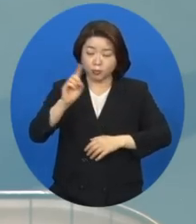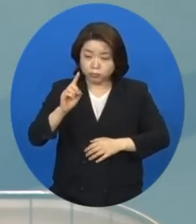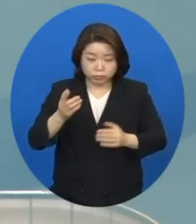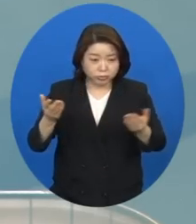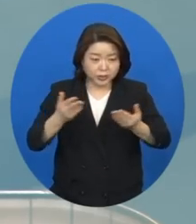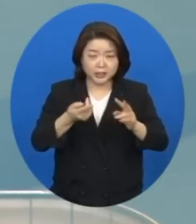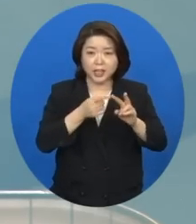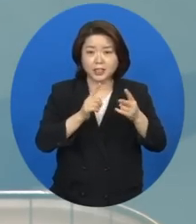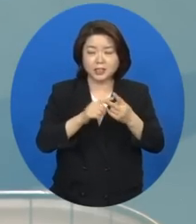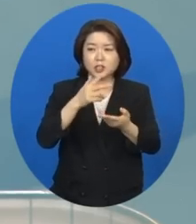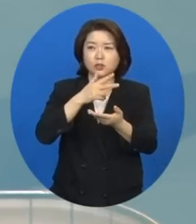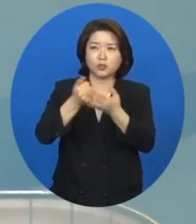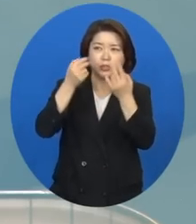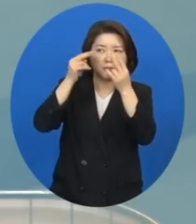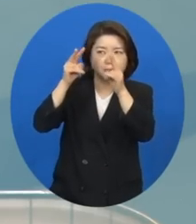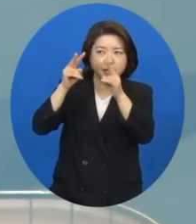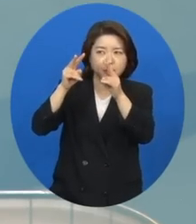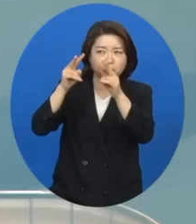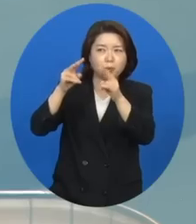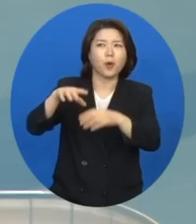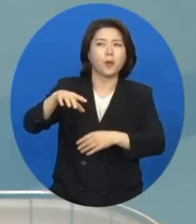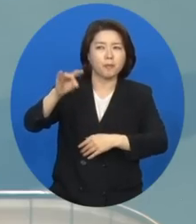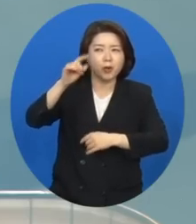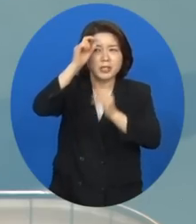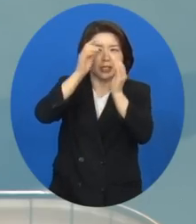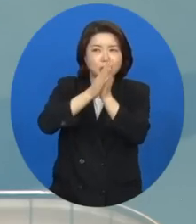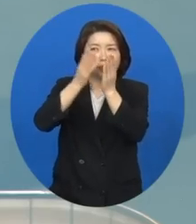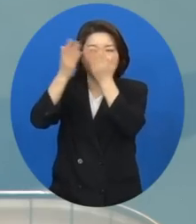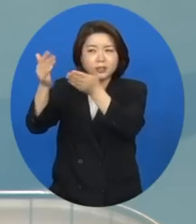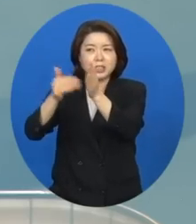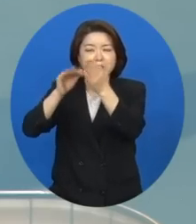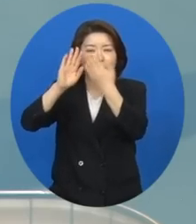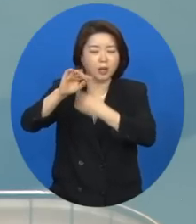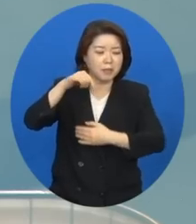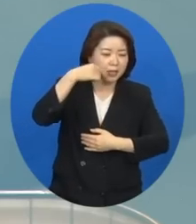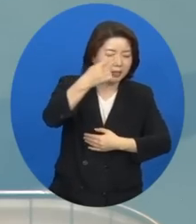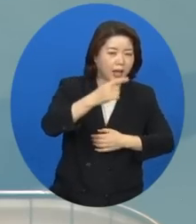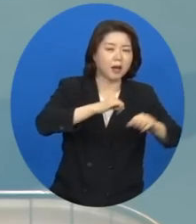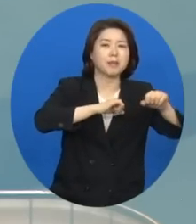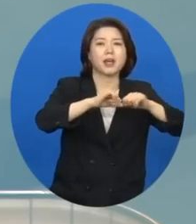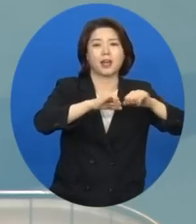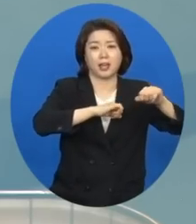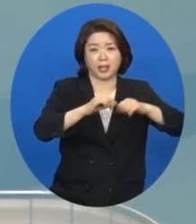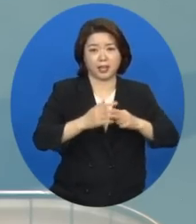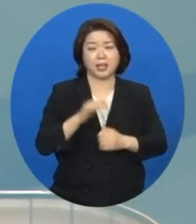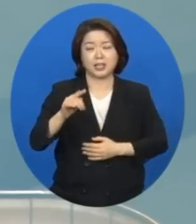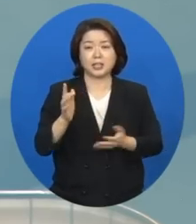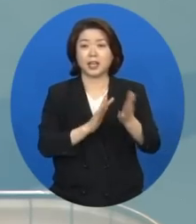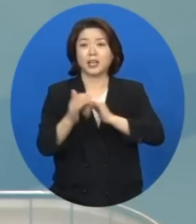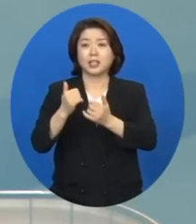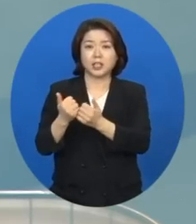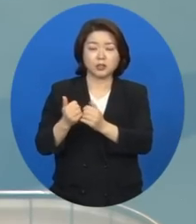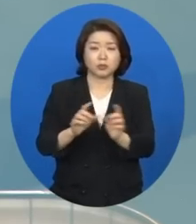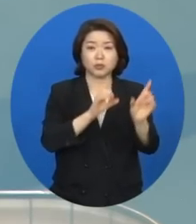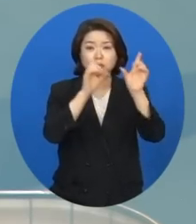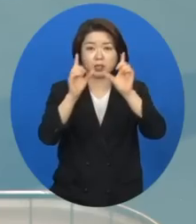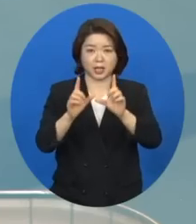바라보고 시작해야 합니다. 이것이 나는 죽고 예수로 사는 시작이기 때문에